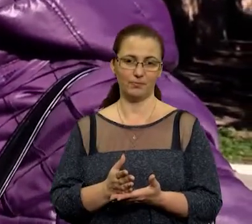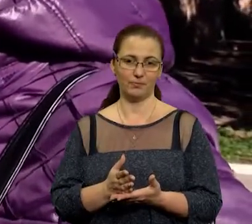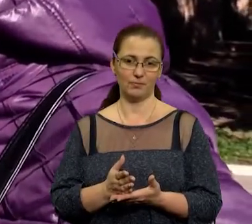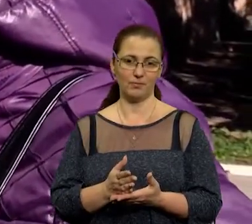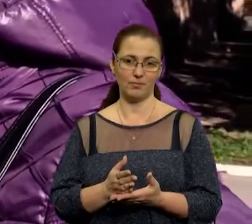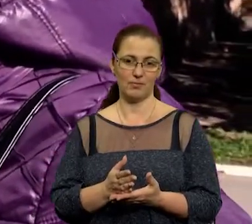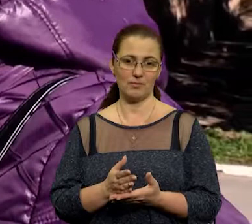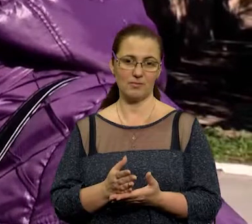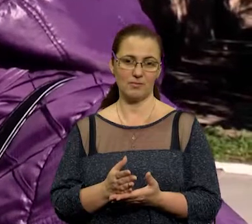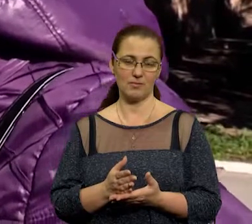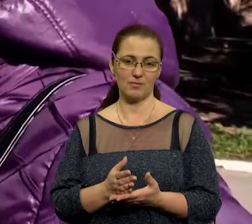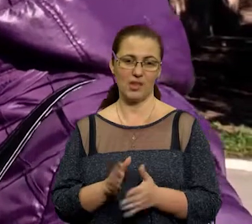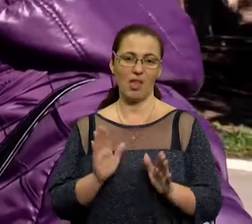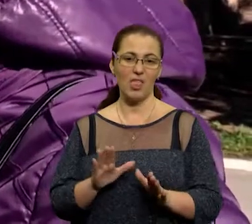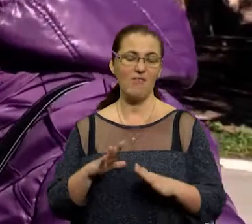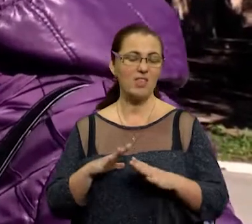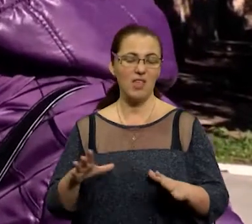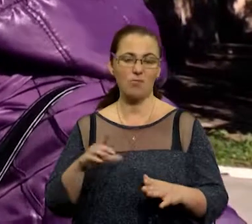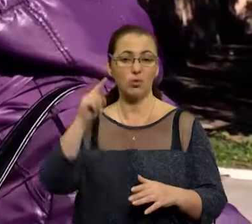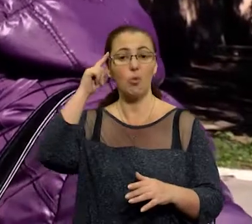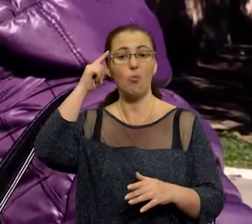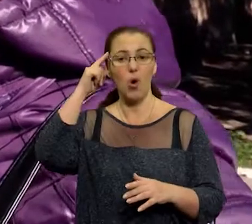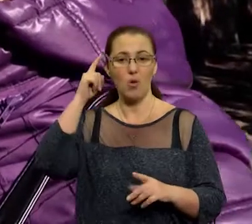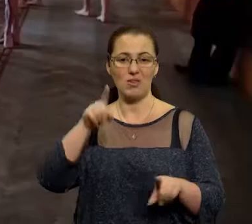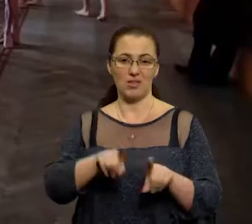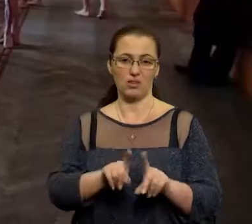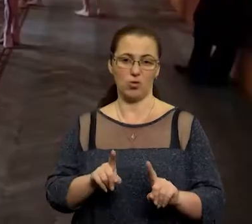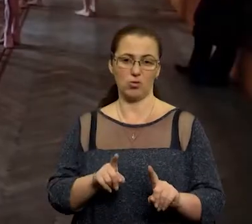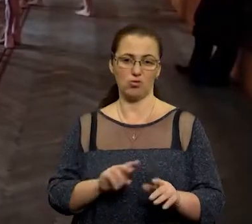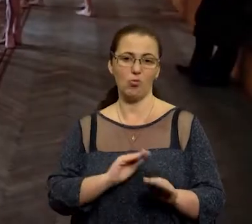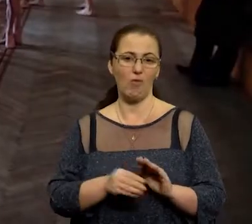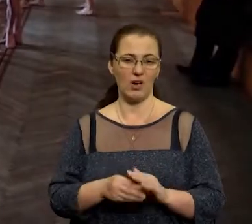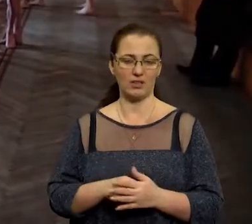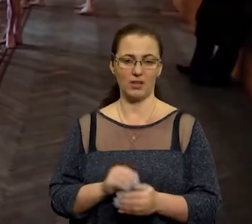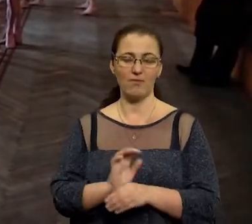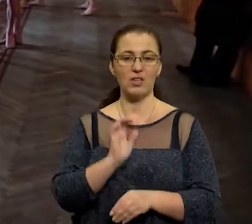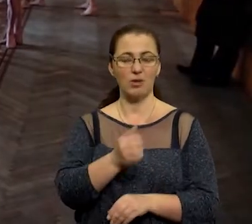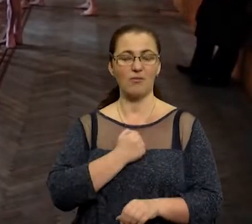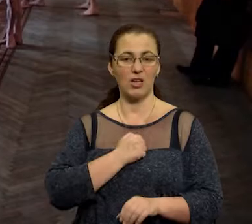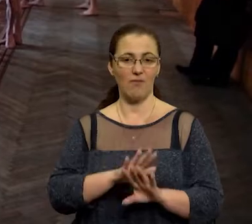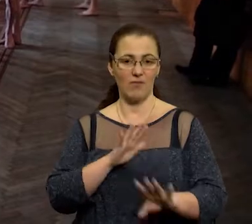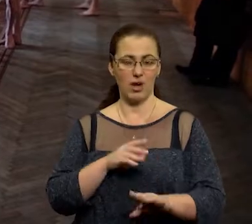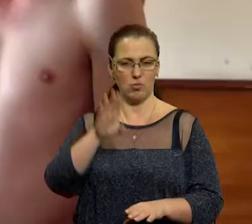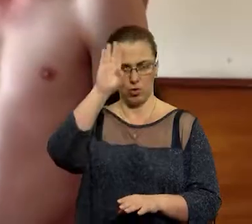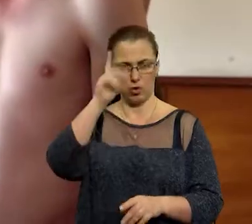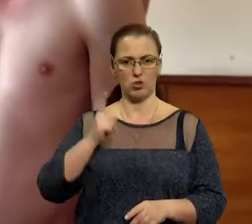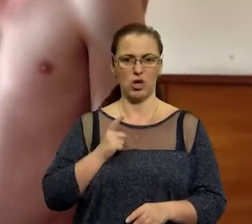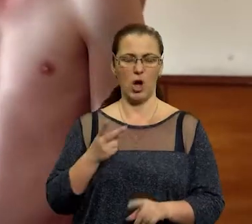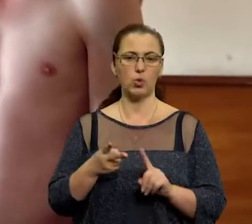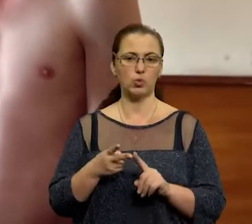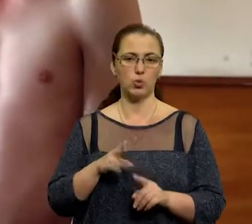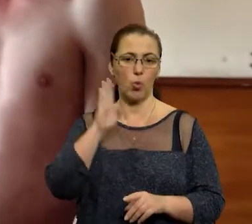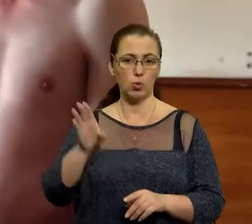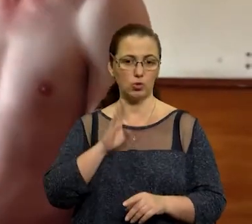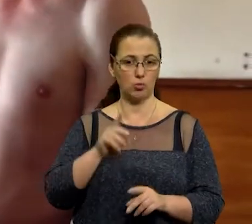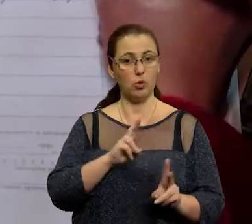так, навіть не було в помислах такого, щоб ховатися. Відправки в армію хлопці чекають вже другу добу. Дехто вже знає,